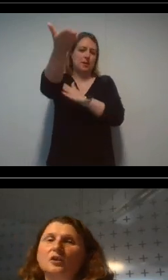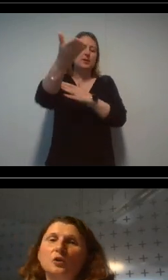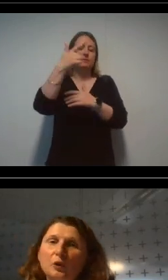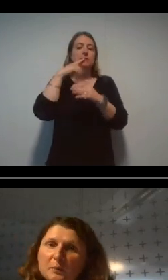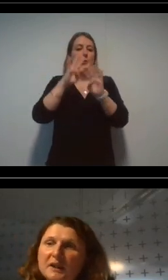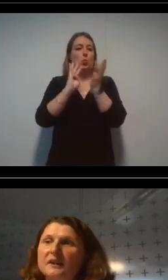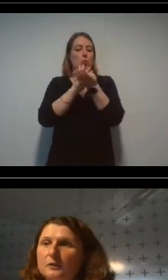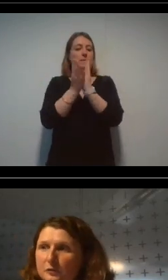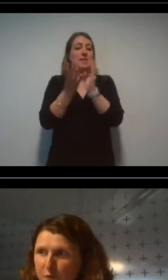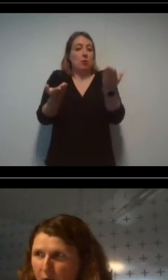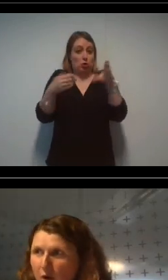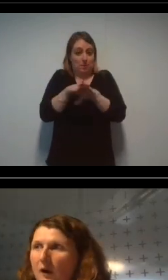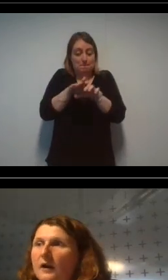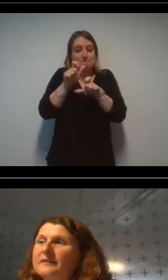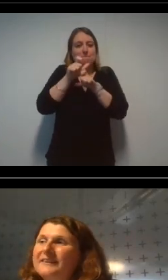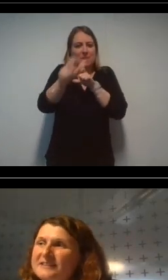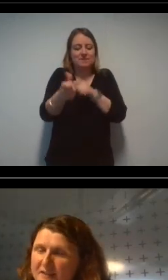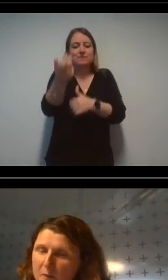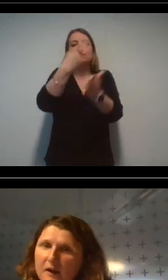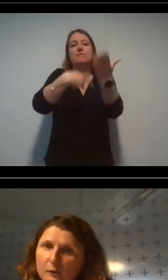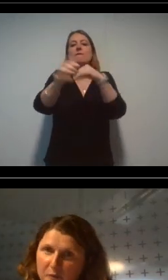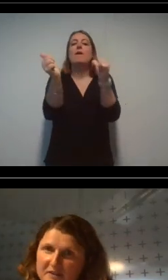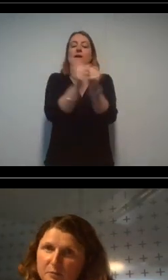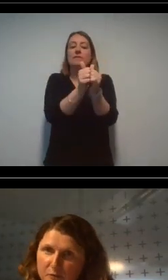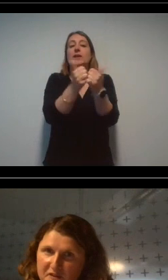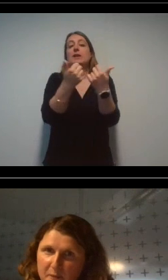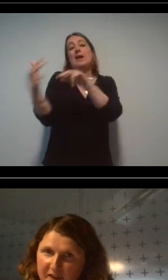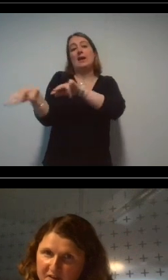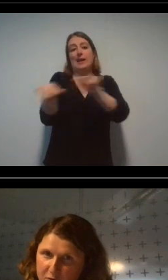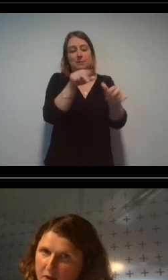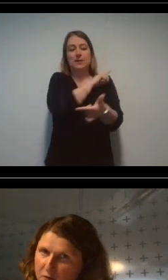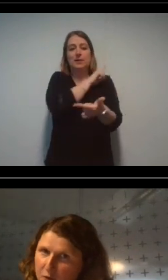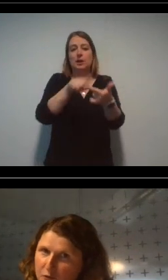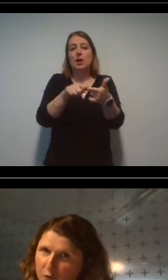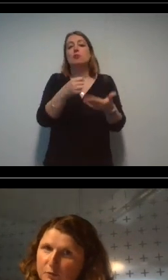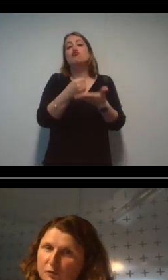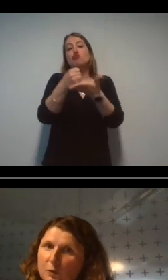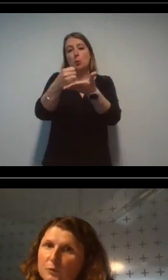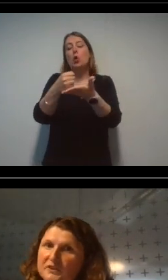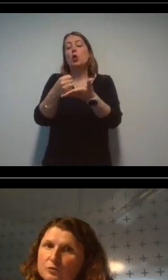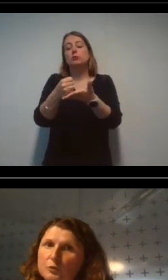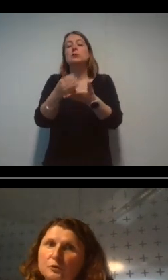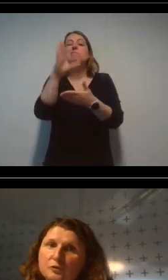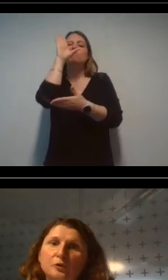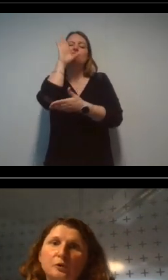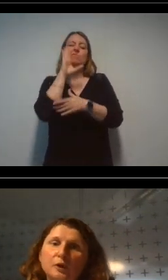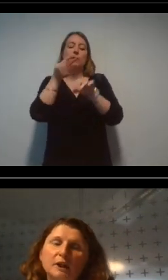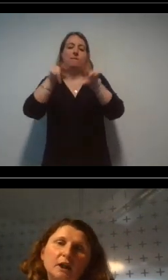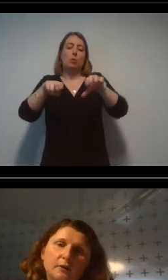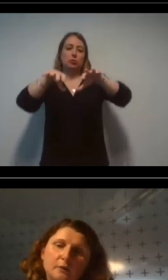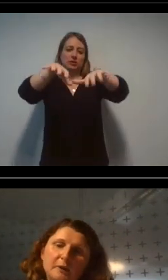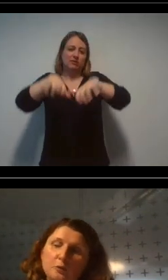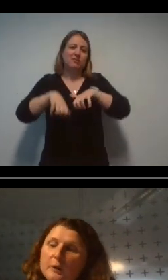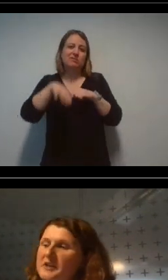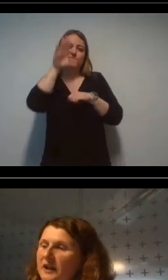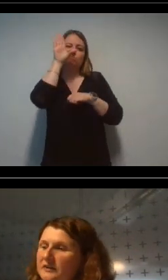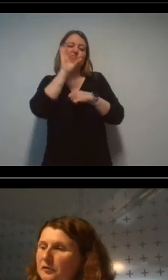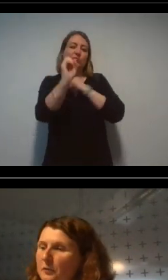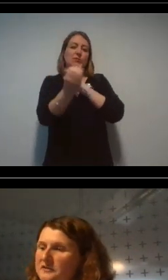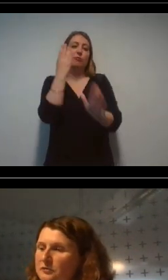webinaire avec le replay et le support. N'hésitez pas à le compléter, pour nous c'est précieux d'avoir vos retours pour vous proposer toujours plus